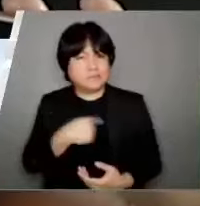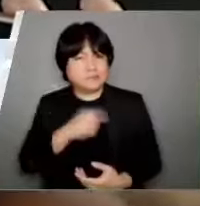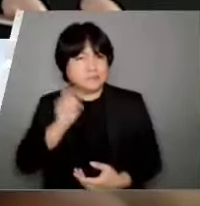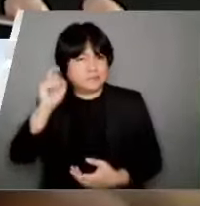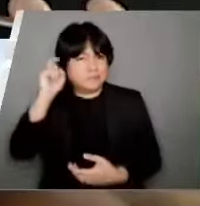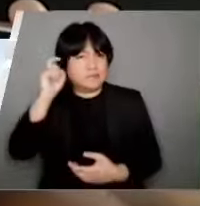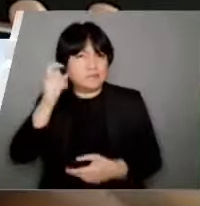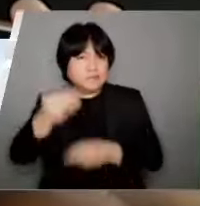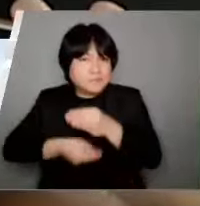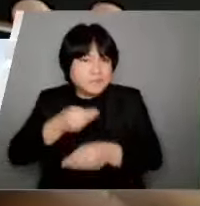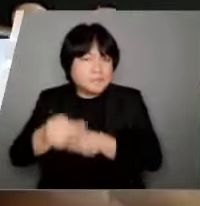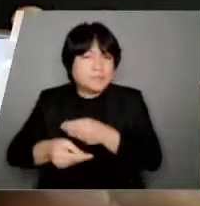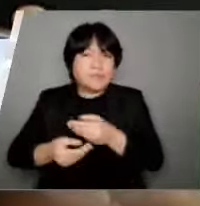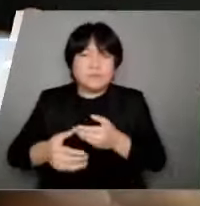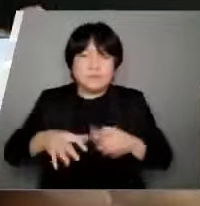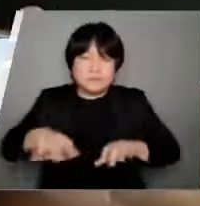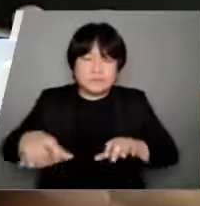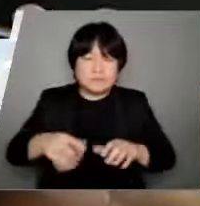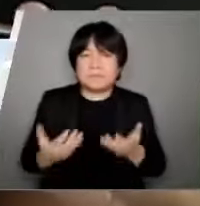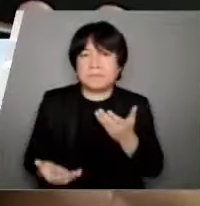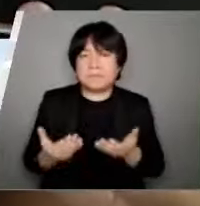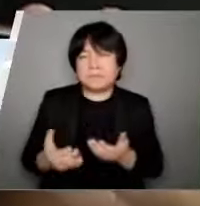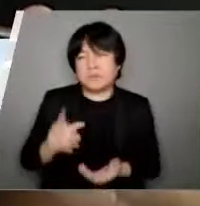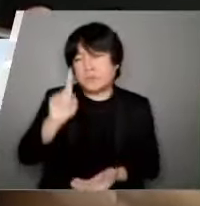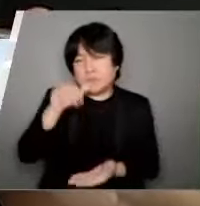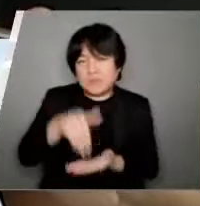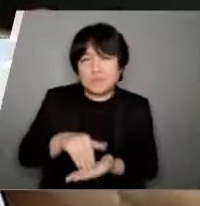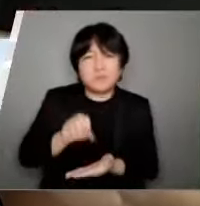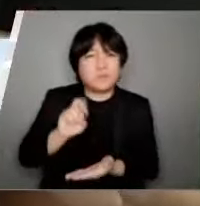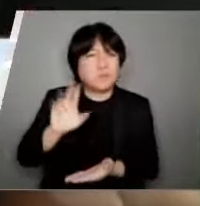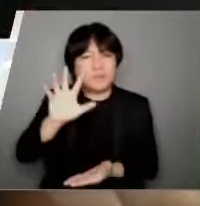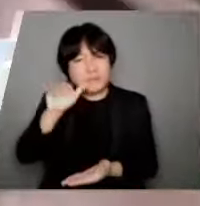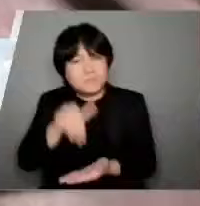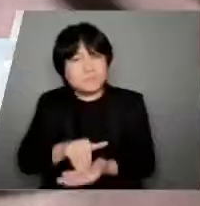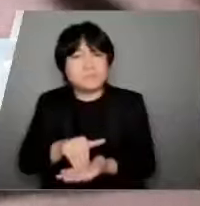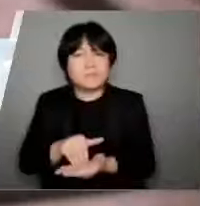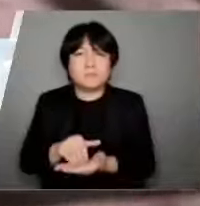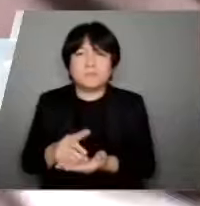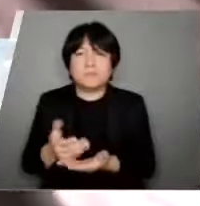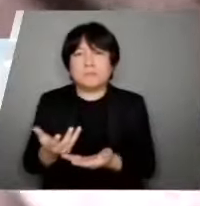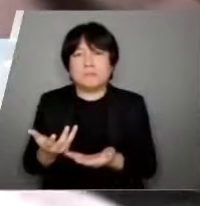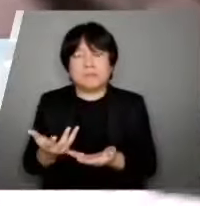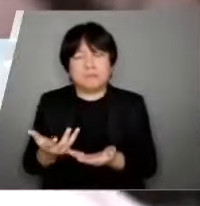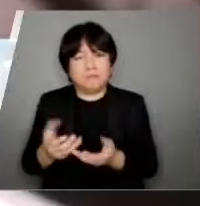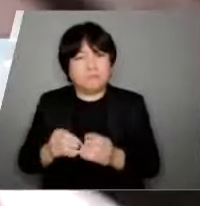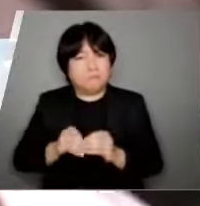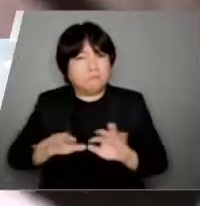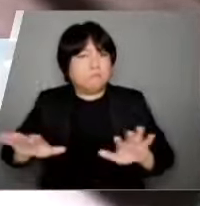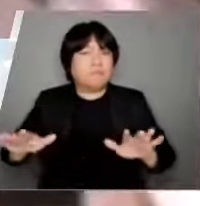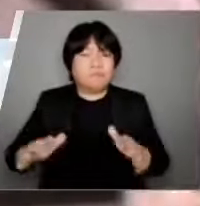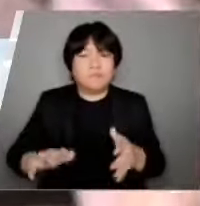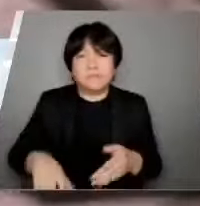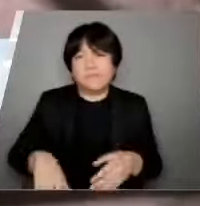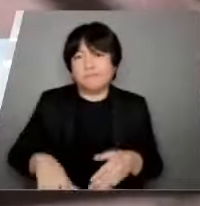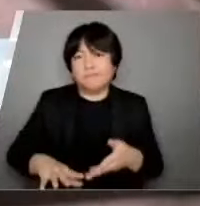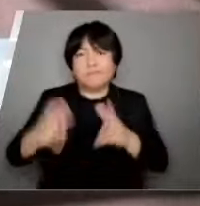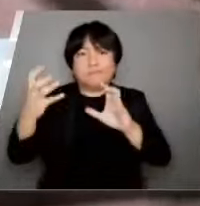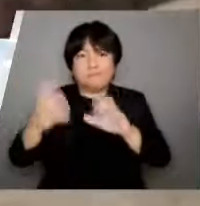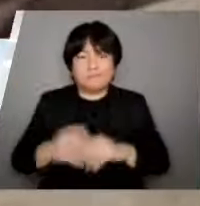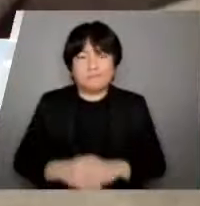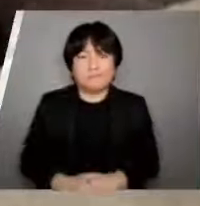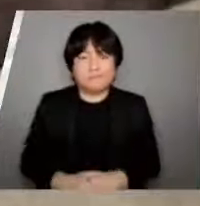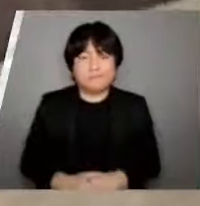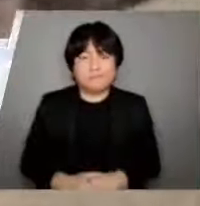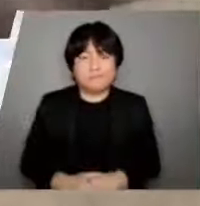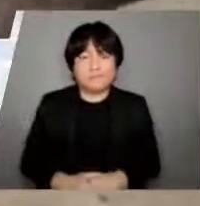another 1,000 or 5,000 are affected. Kaya naman sa Martes, agad nang sisimula ng pagbabakuna